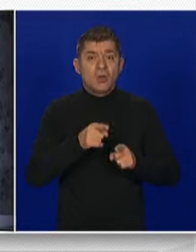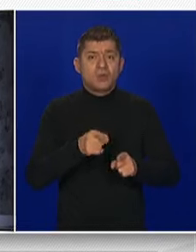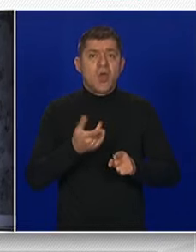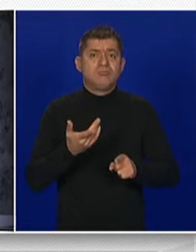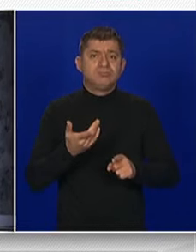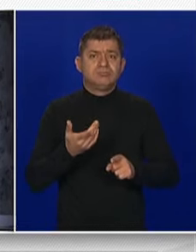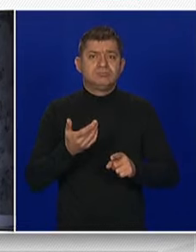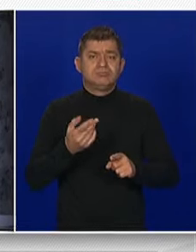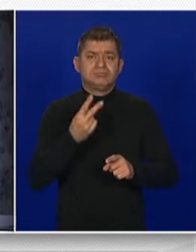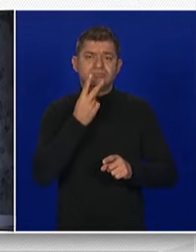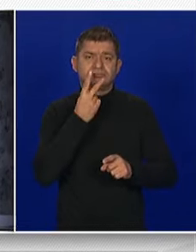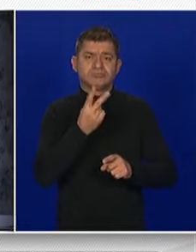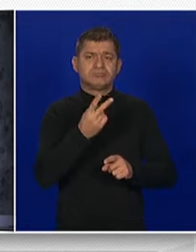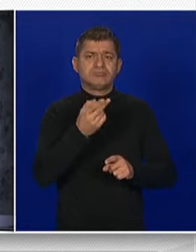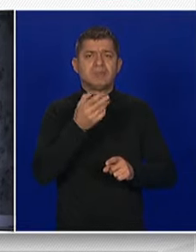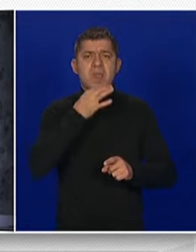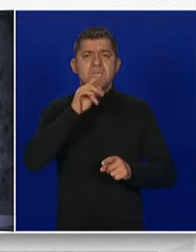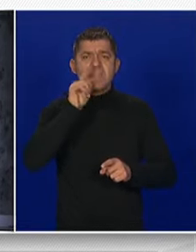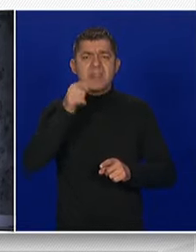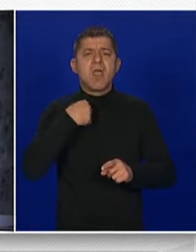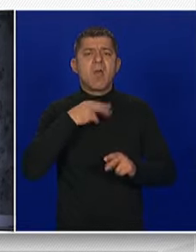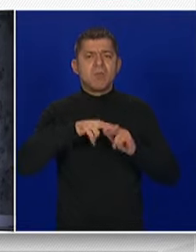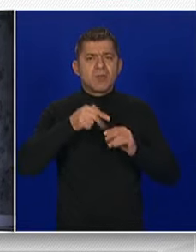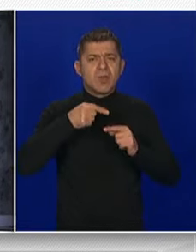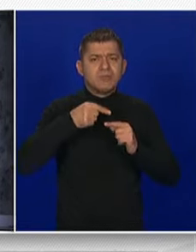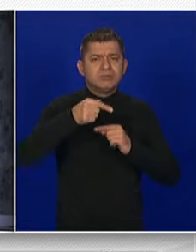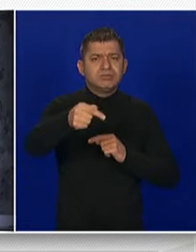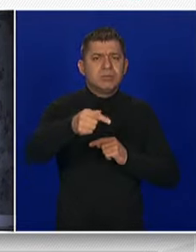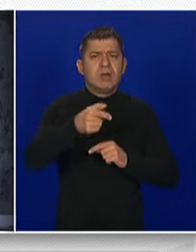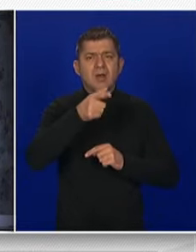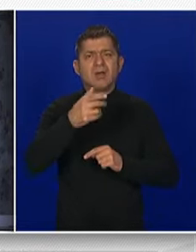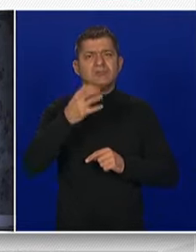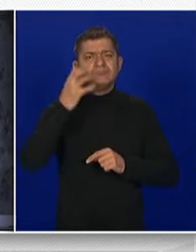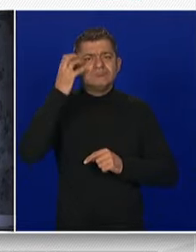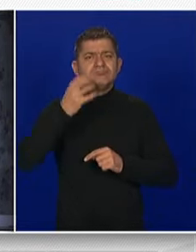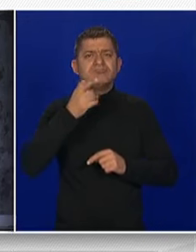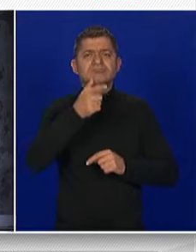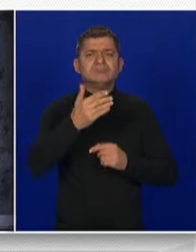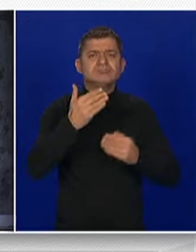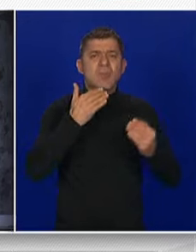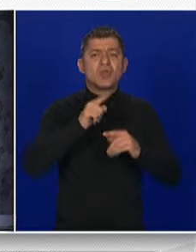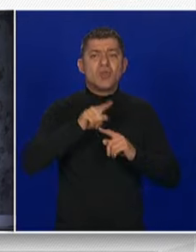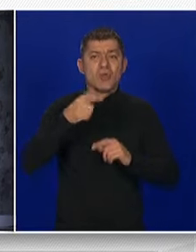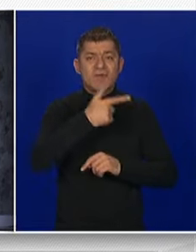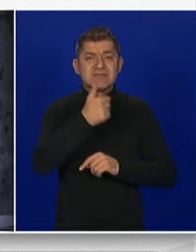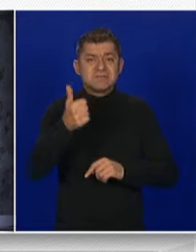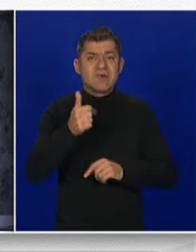od pitanja koje ćemo razmotriti ili do 21. ili